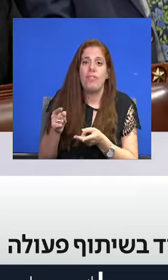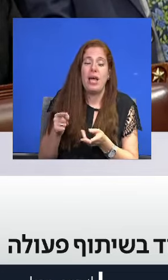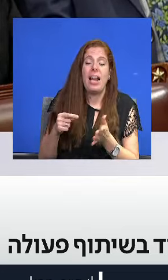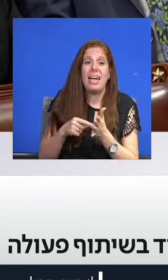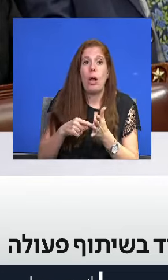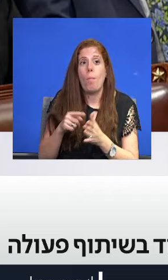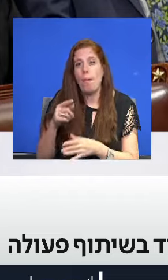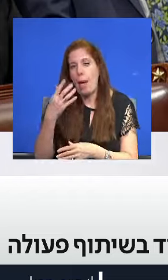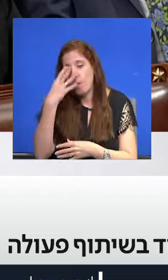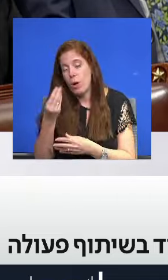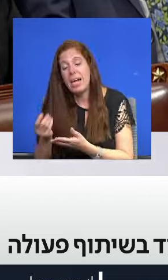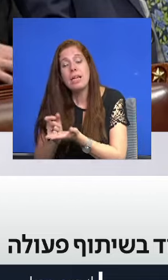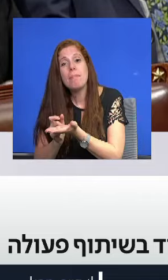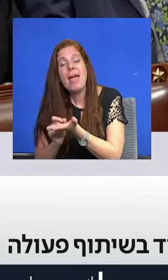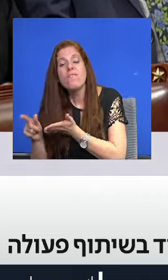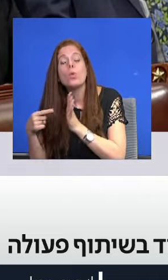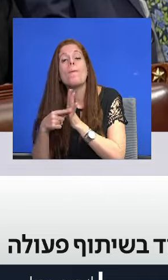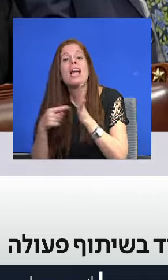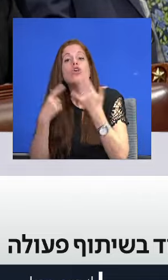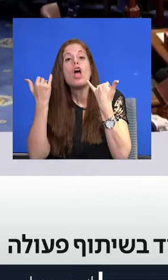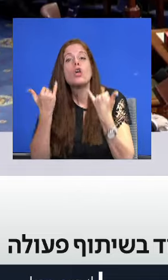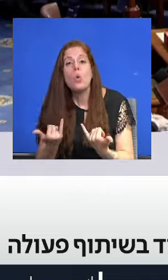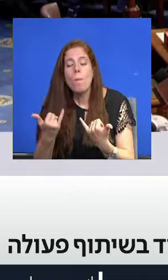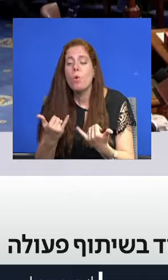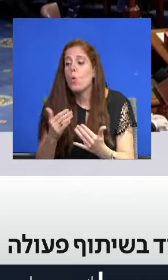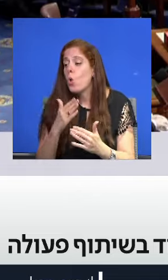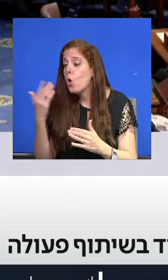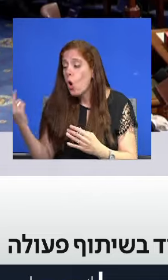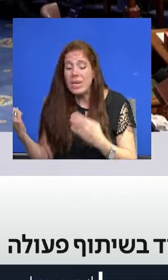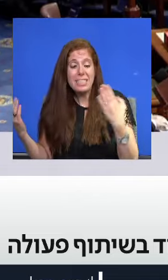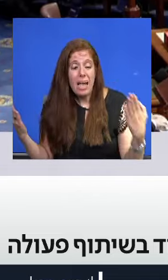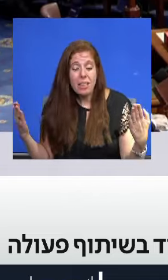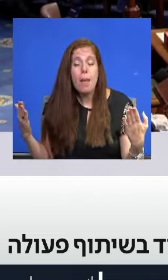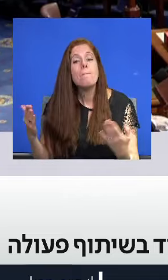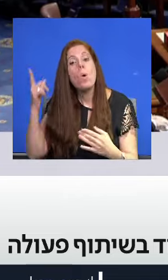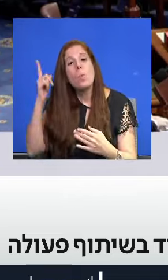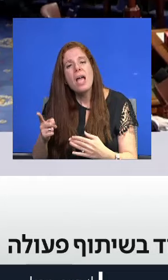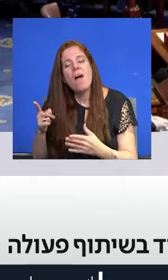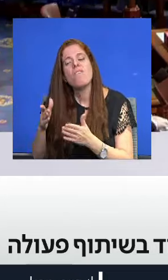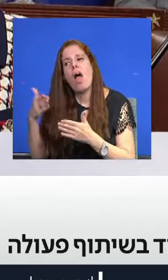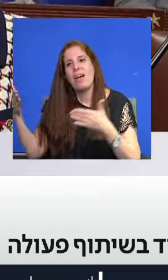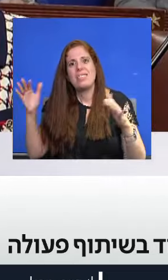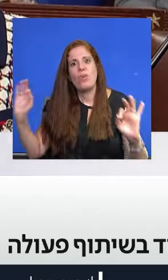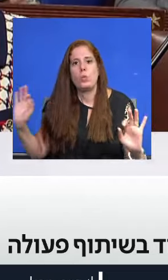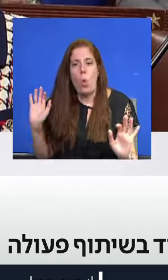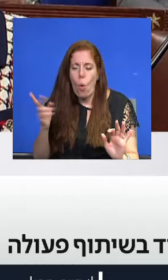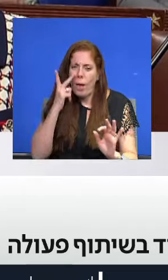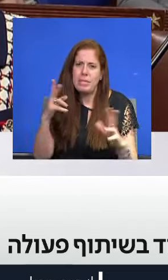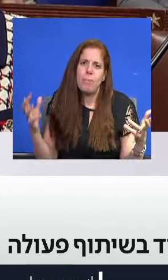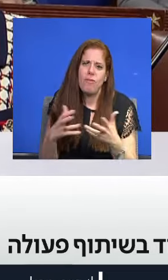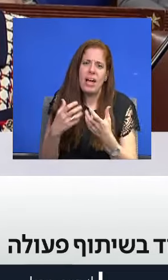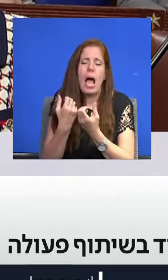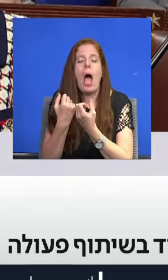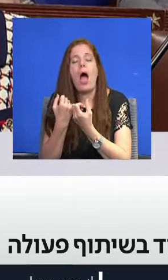הרפובליקנים. וזה בגלל שהיום כל צד מחויב לקצוות של הבייס שלו. אנחנו רואים את זה במפלגה הדמוקרטית עם